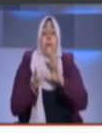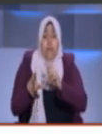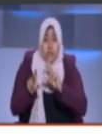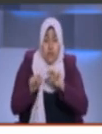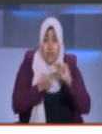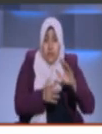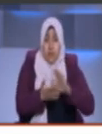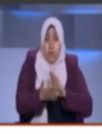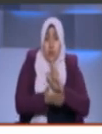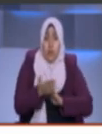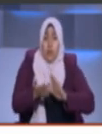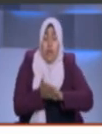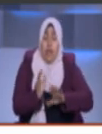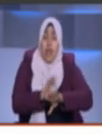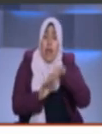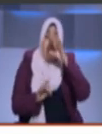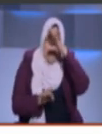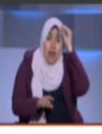الخطورة إن حدثت مثلا؟